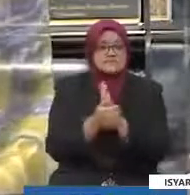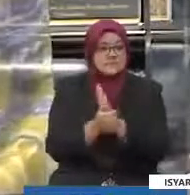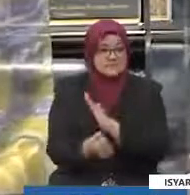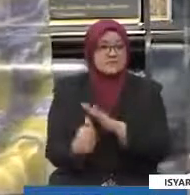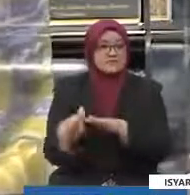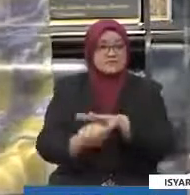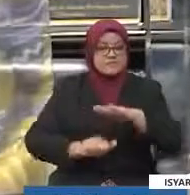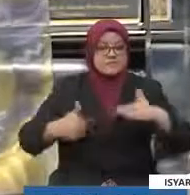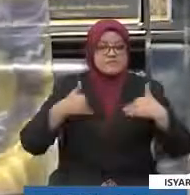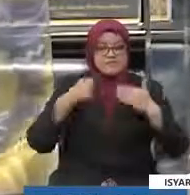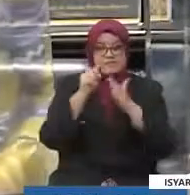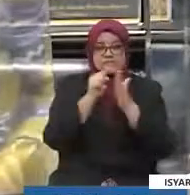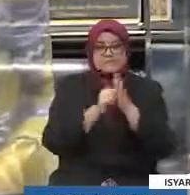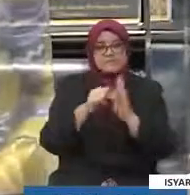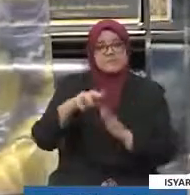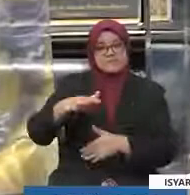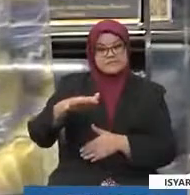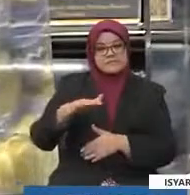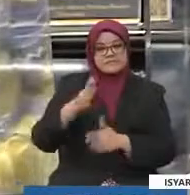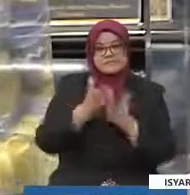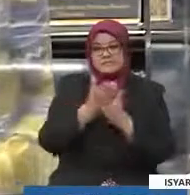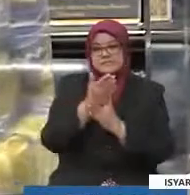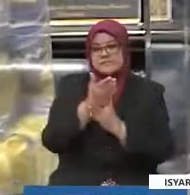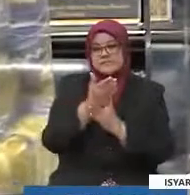skills yang mempunyai syarat kelayakan minima